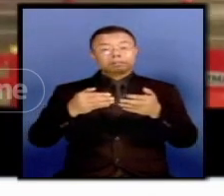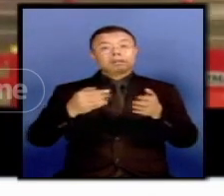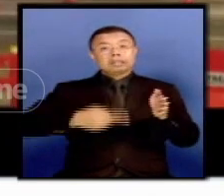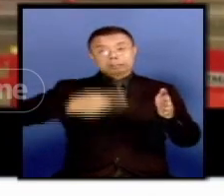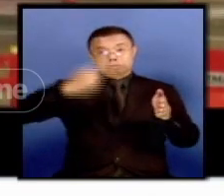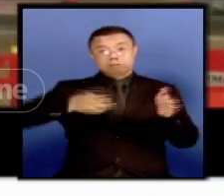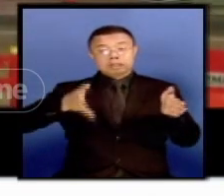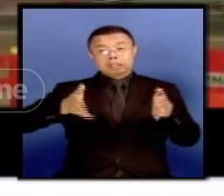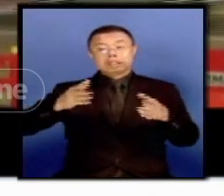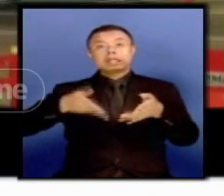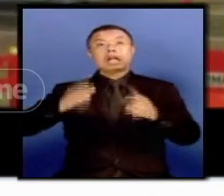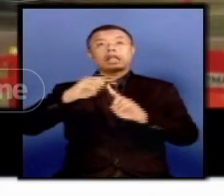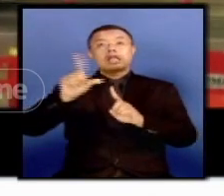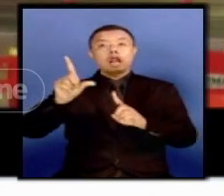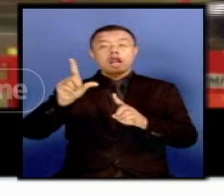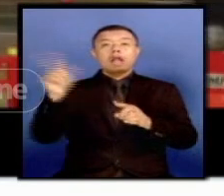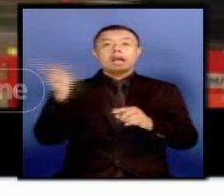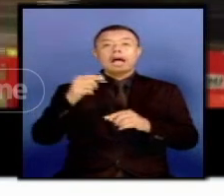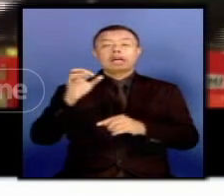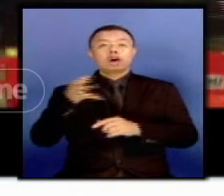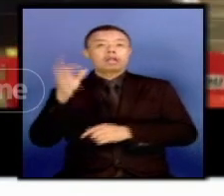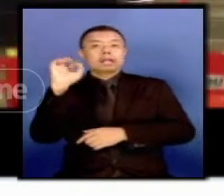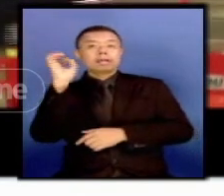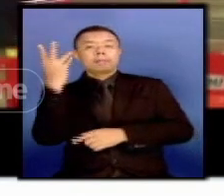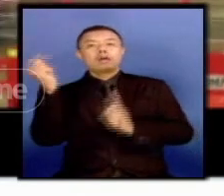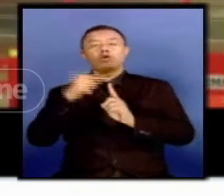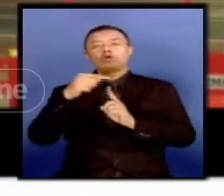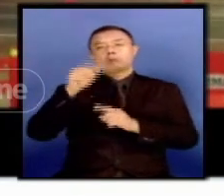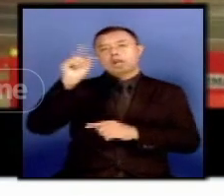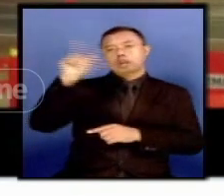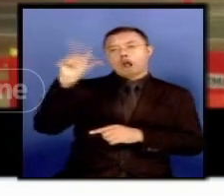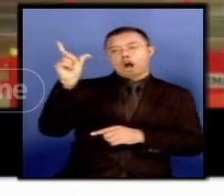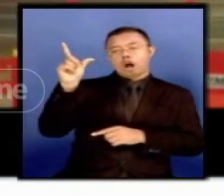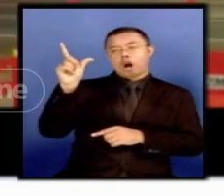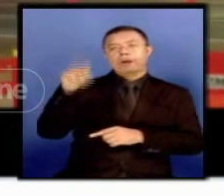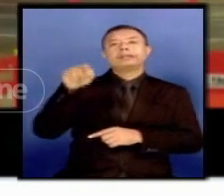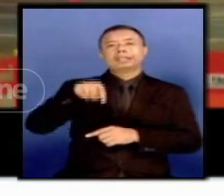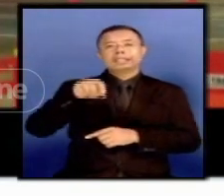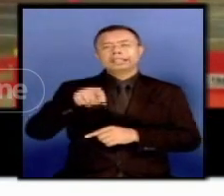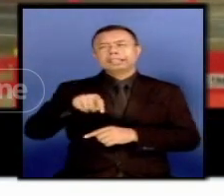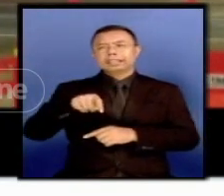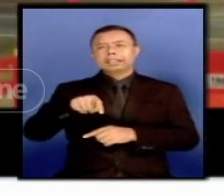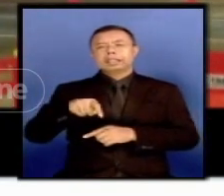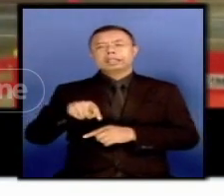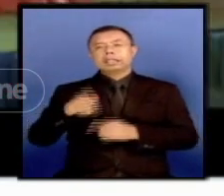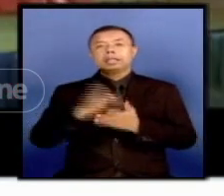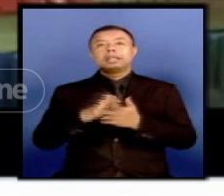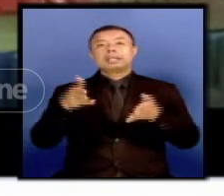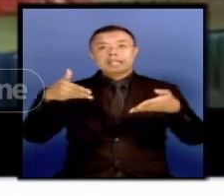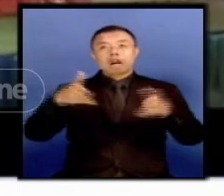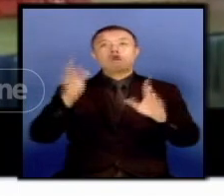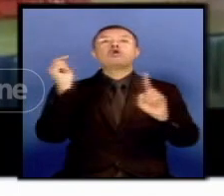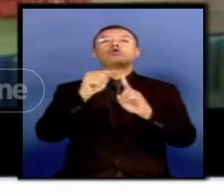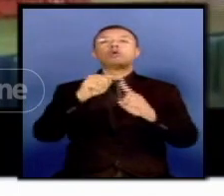jalan tol yang menghubungkan antara Kota Semarang menuju ke arah Solo. Jadi ini adalah ruas tol Semarang-Solo.